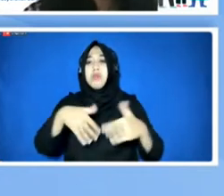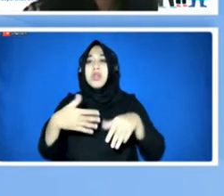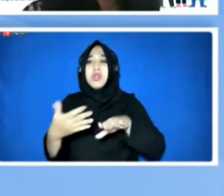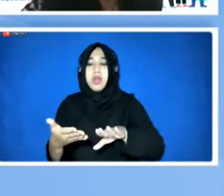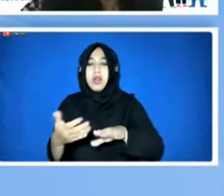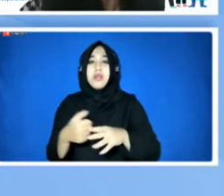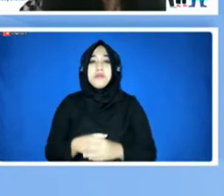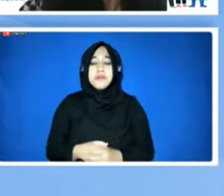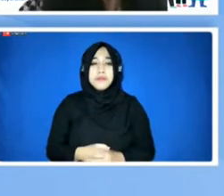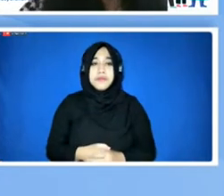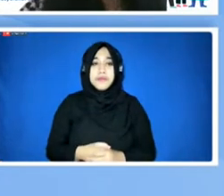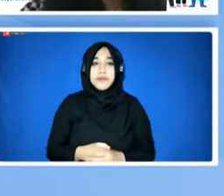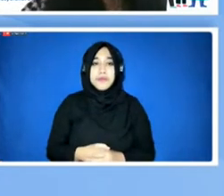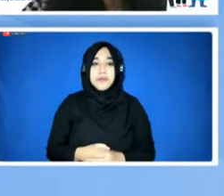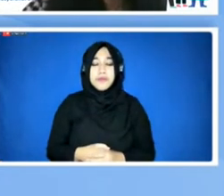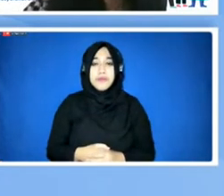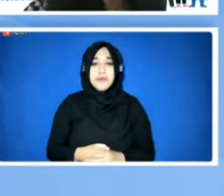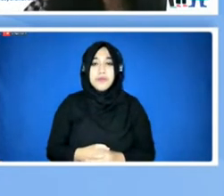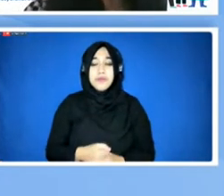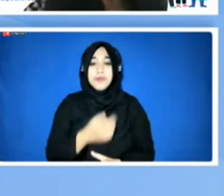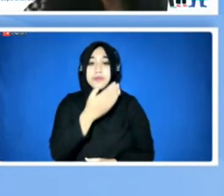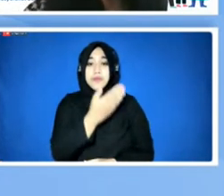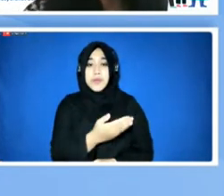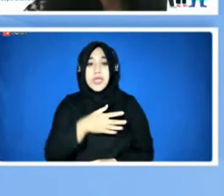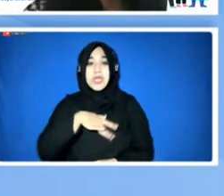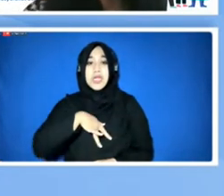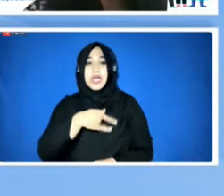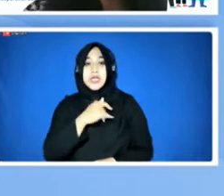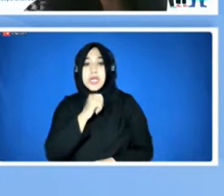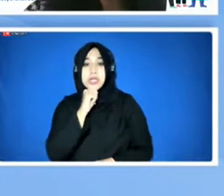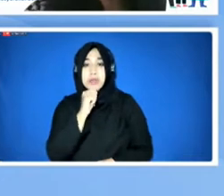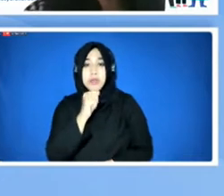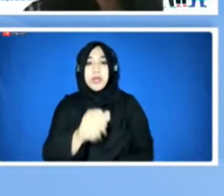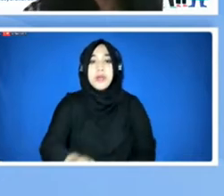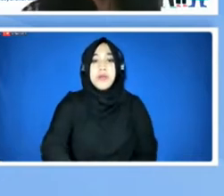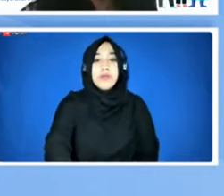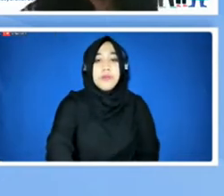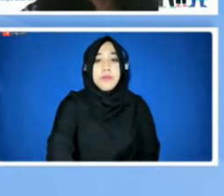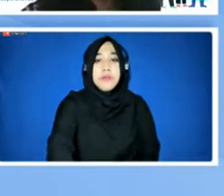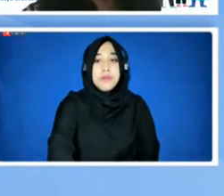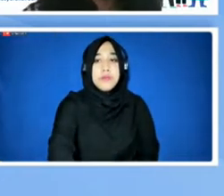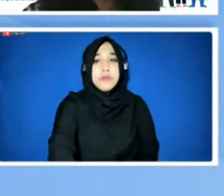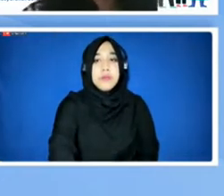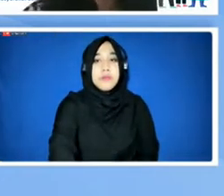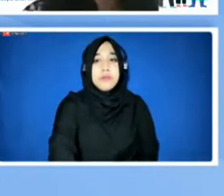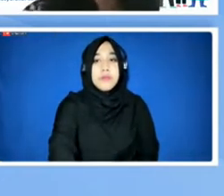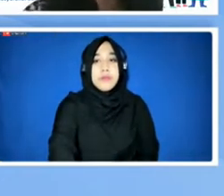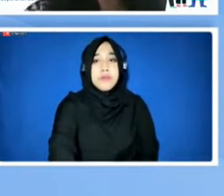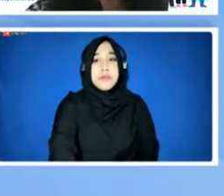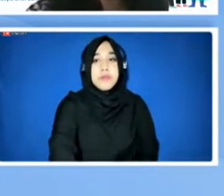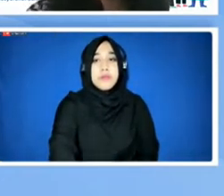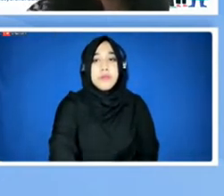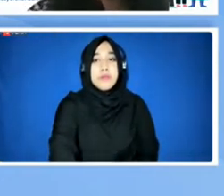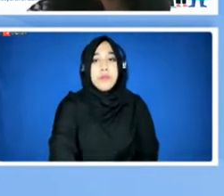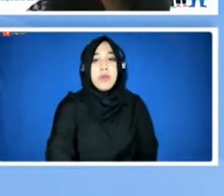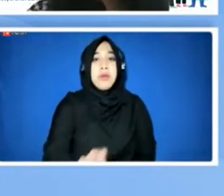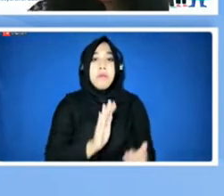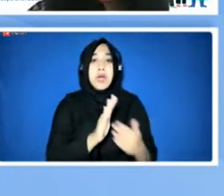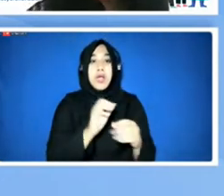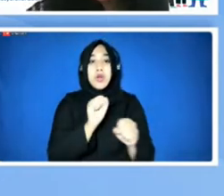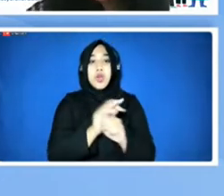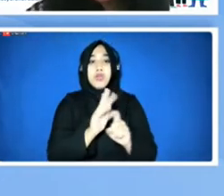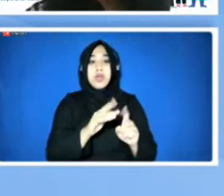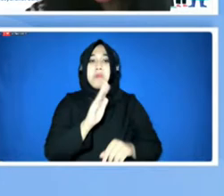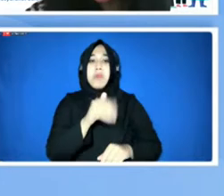Next. Dan inilah yang dirasakan oleh kita semua saat ini, di mana penanganan pandemi masih